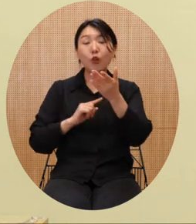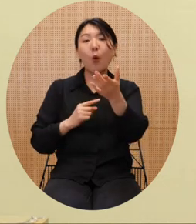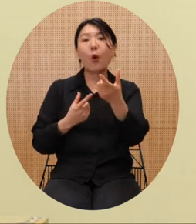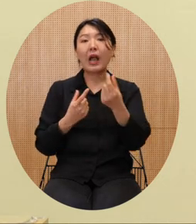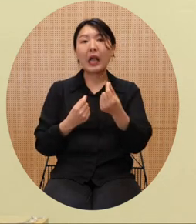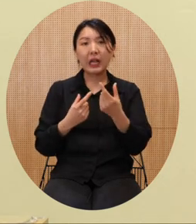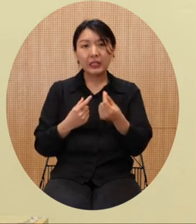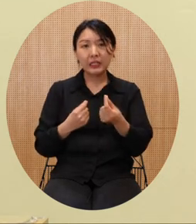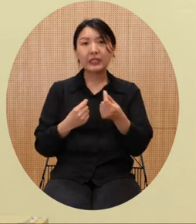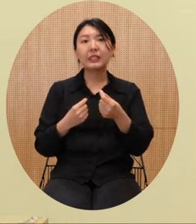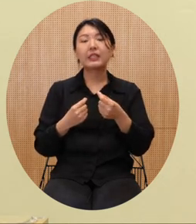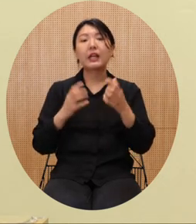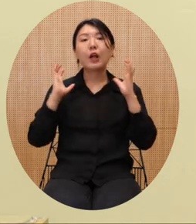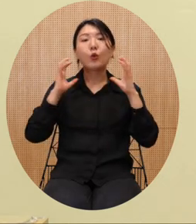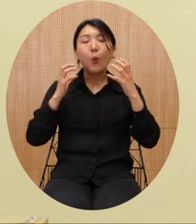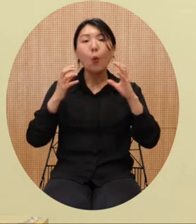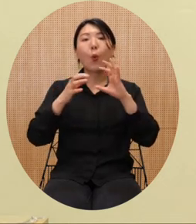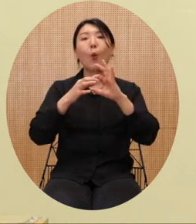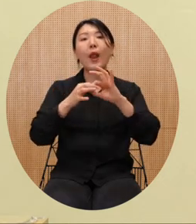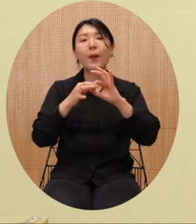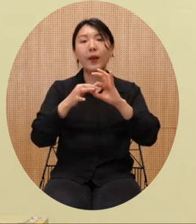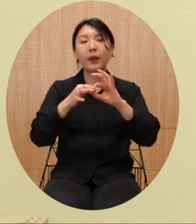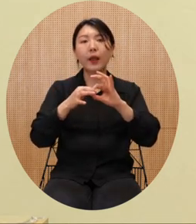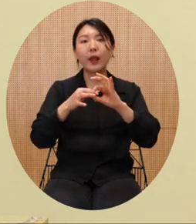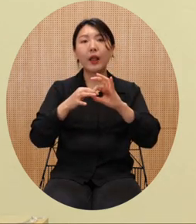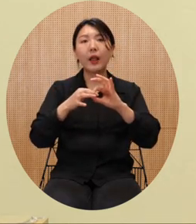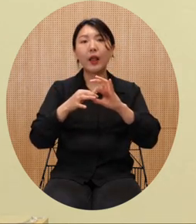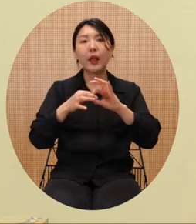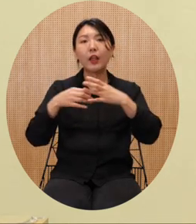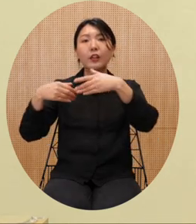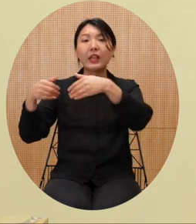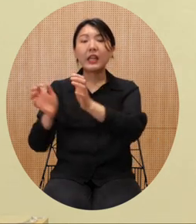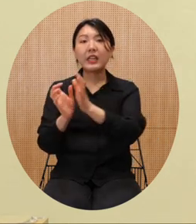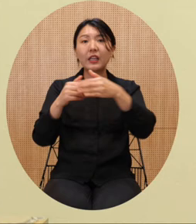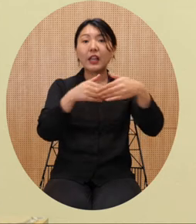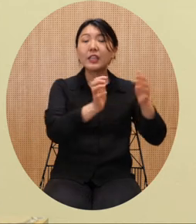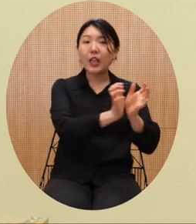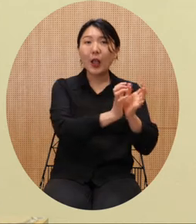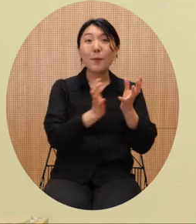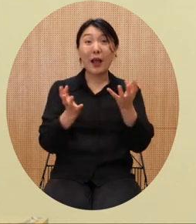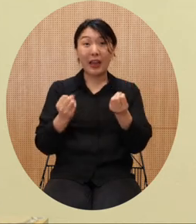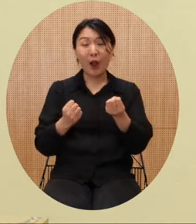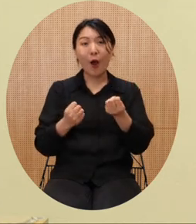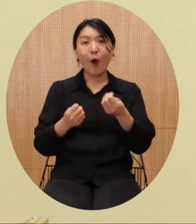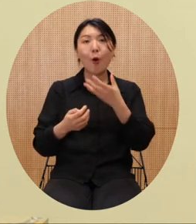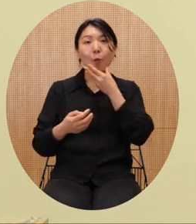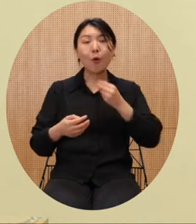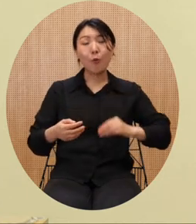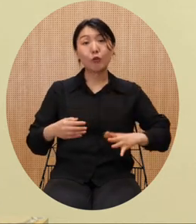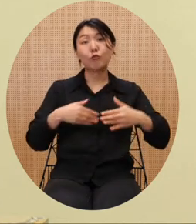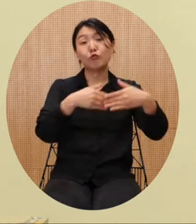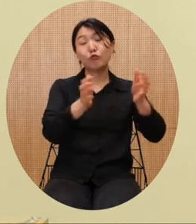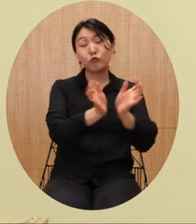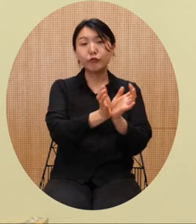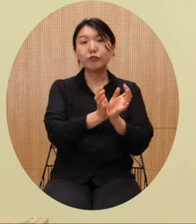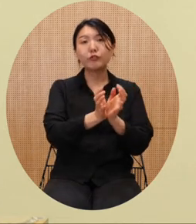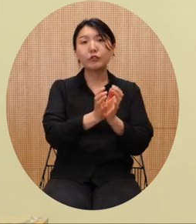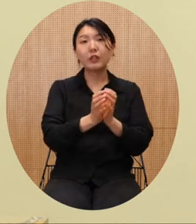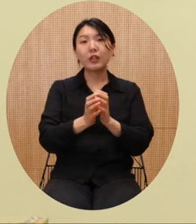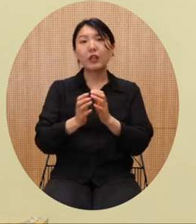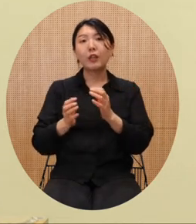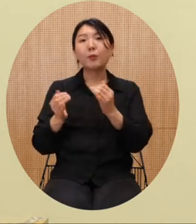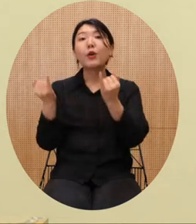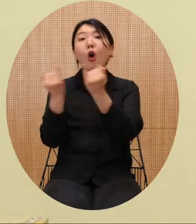하셨지만 이 아동과 관련된 주무부처가 굉장히 여러 부처가 있어요. 보건복지부도 있고